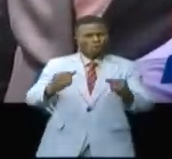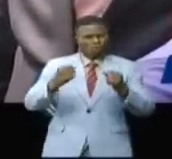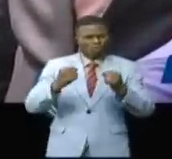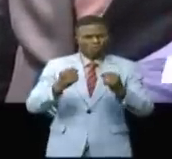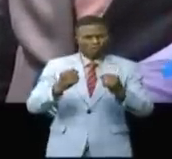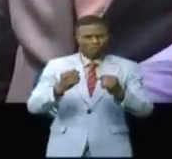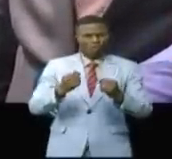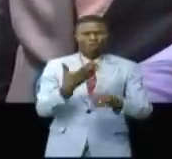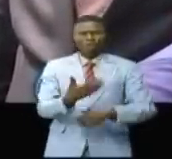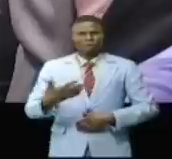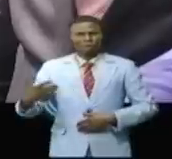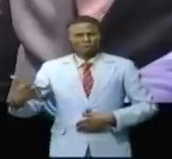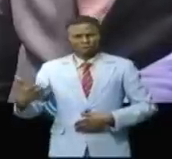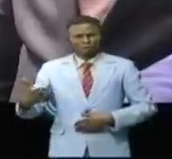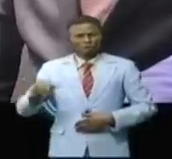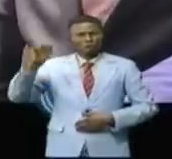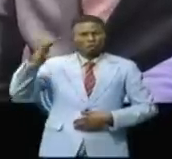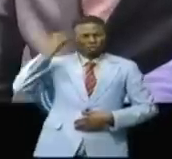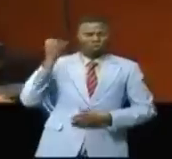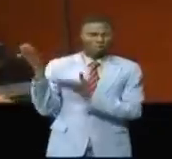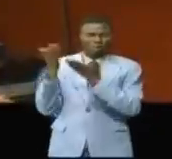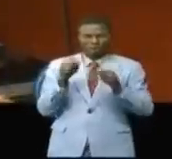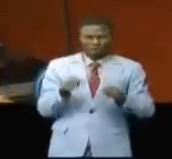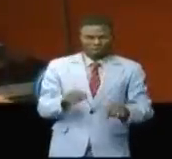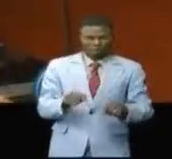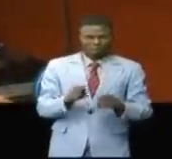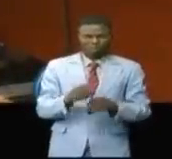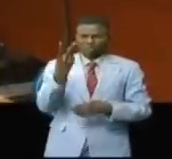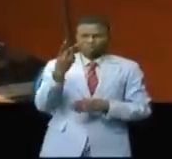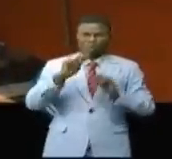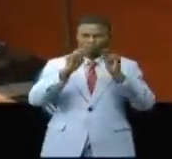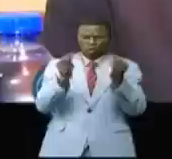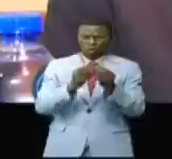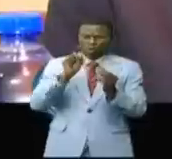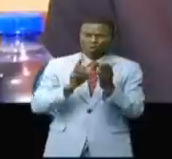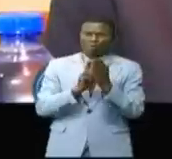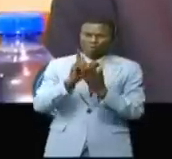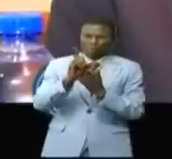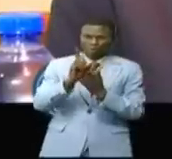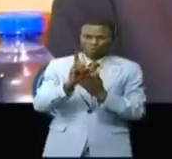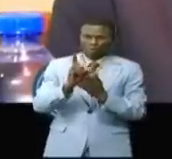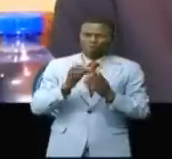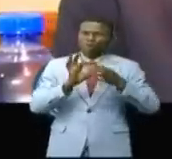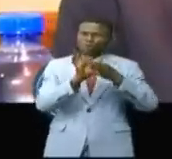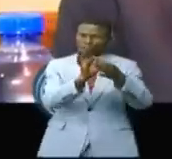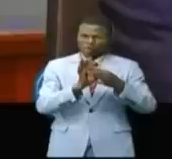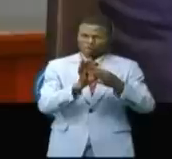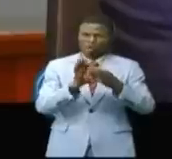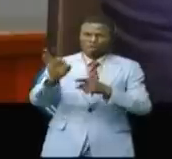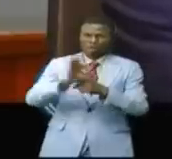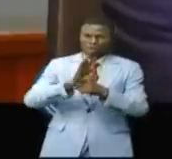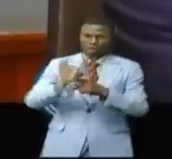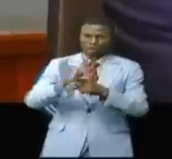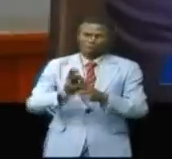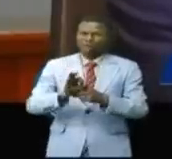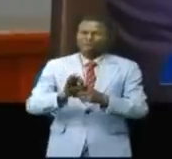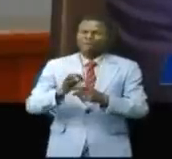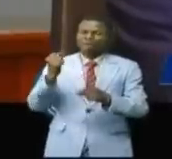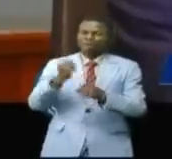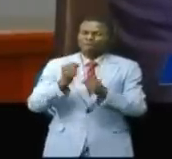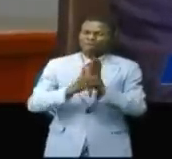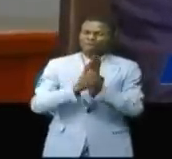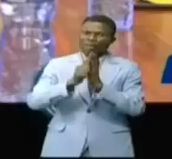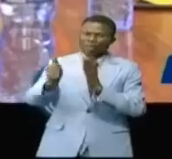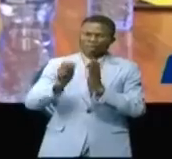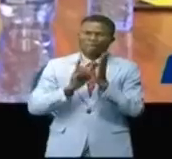coopération en japonaise les deux parties veulent booster à travers cette coopération la formation d'une main d'oeuvre qualifiée et